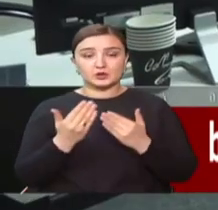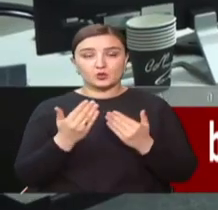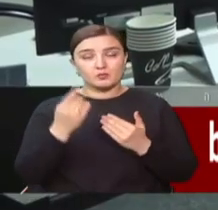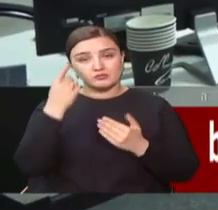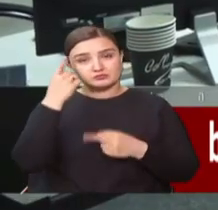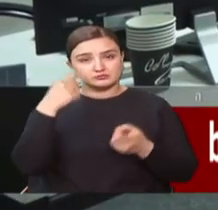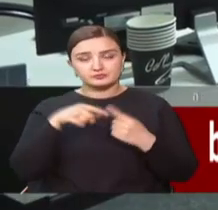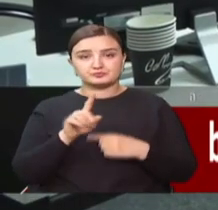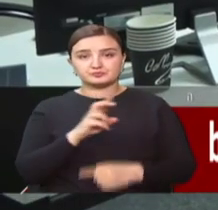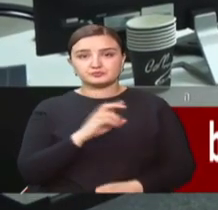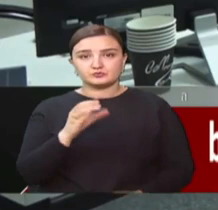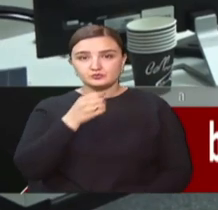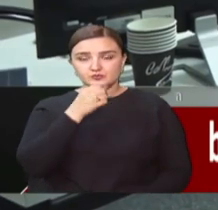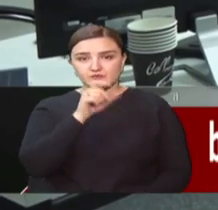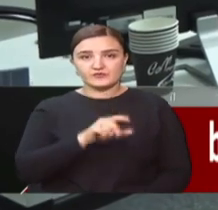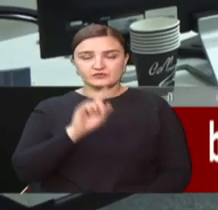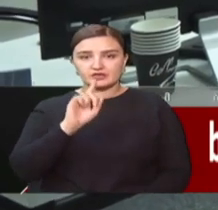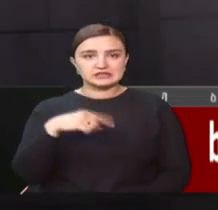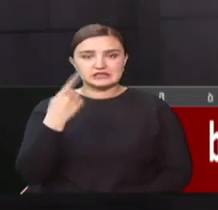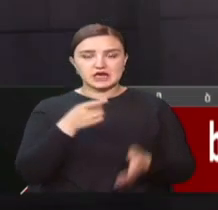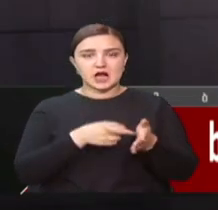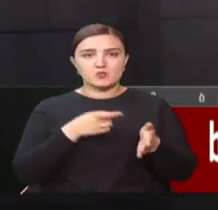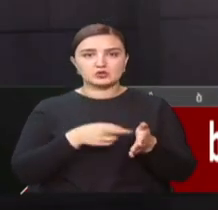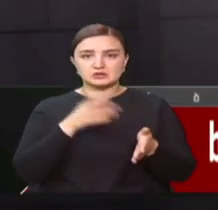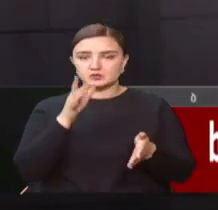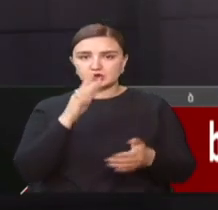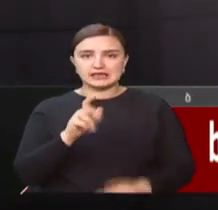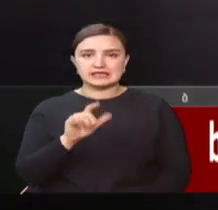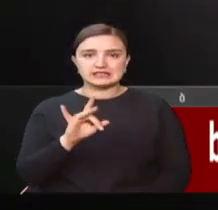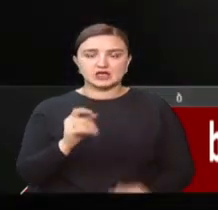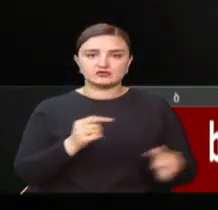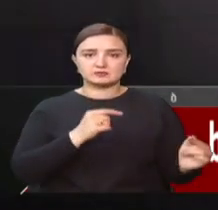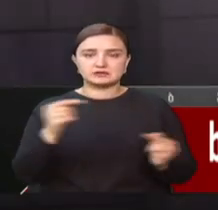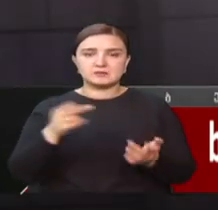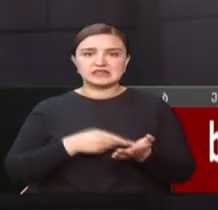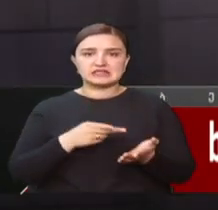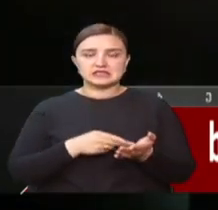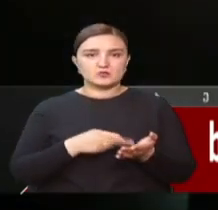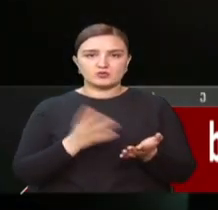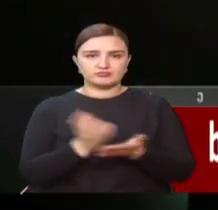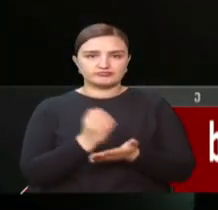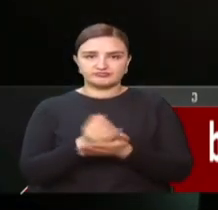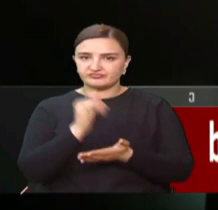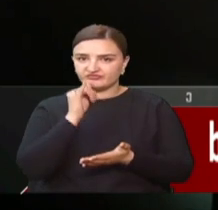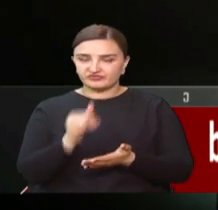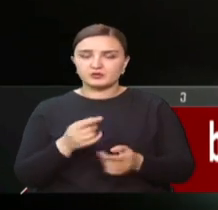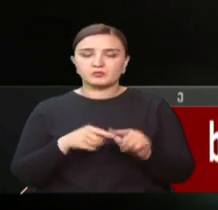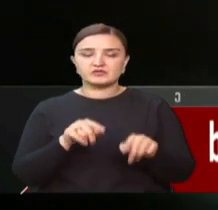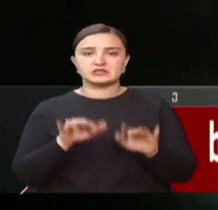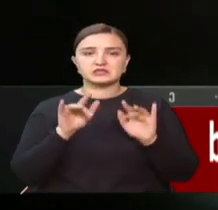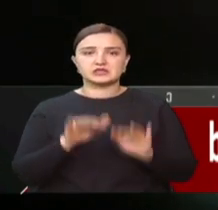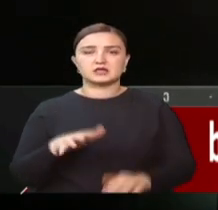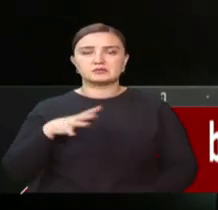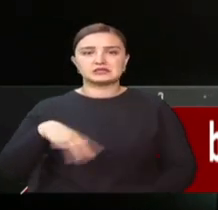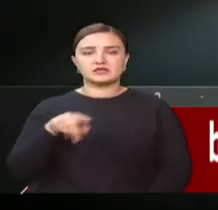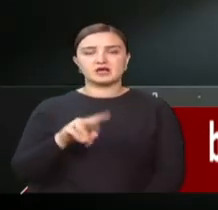რომ BBC ჟურნალისტებმა ერთწლიანი გამოძიების ფორმატში კეზერაშვილის წინააღმდეგ მტკიცებულებები ვერ მოიპოვეს, სამაგიეროდ ამავე საქმეზე